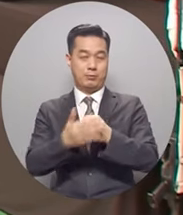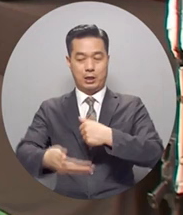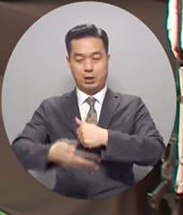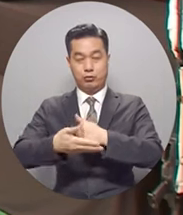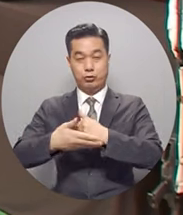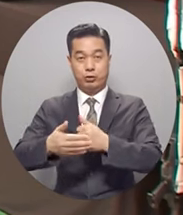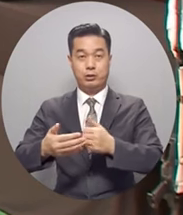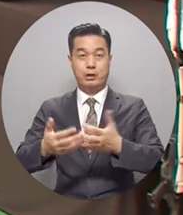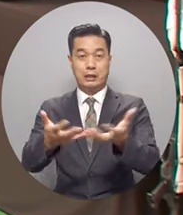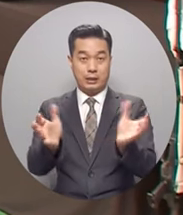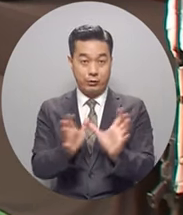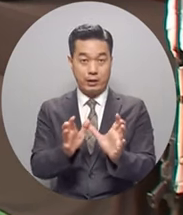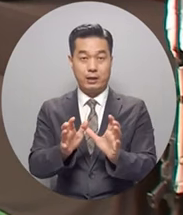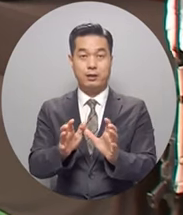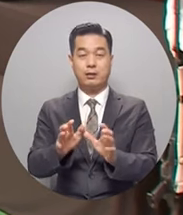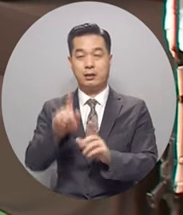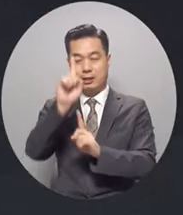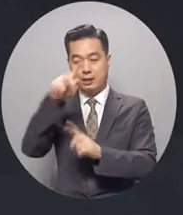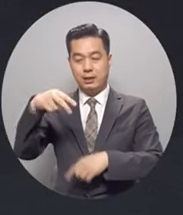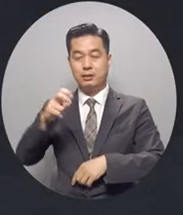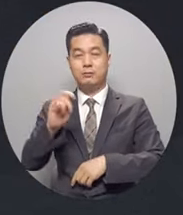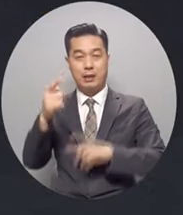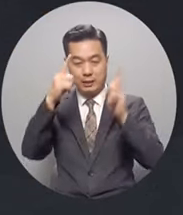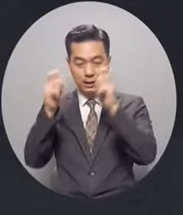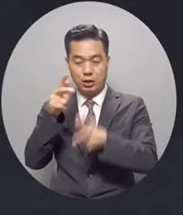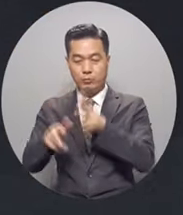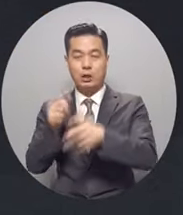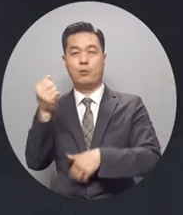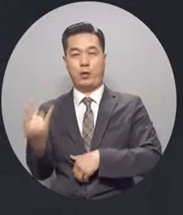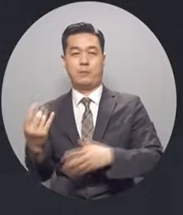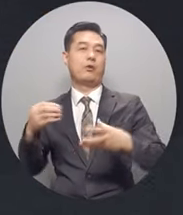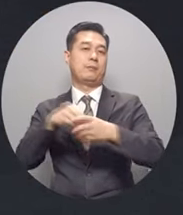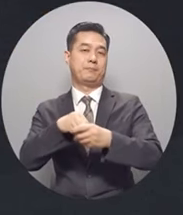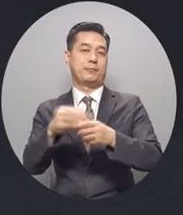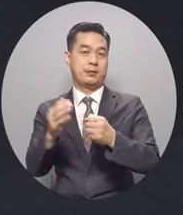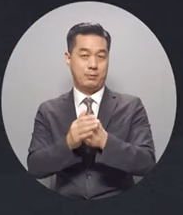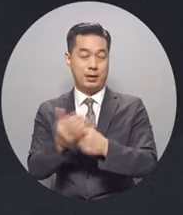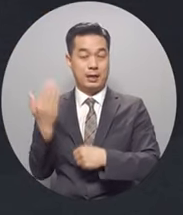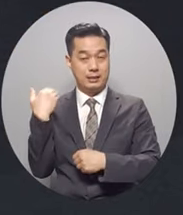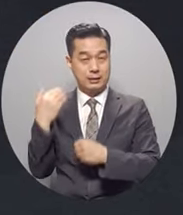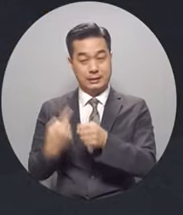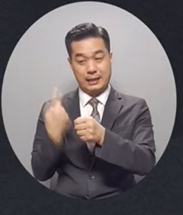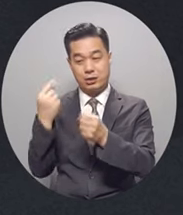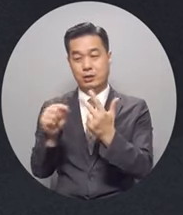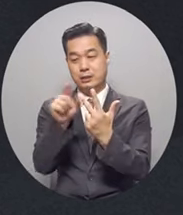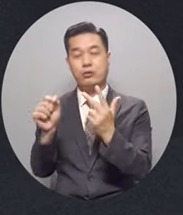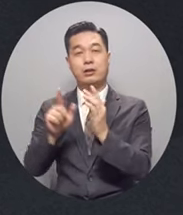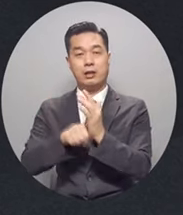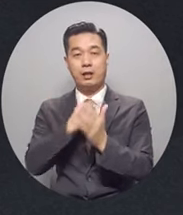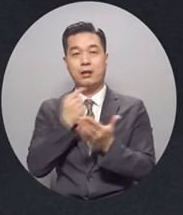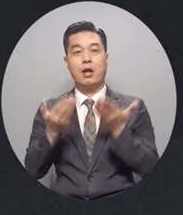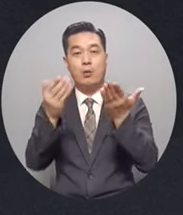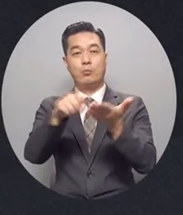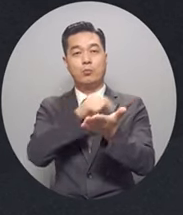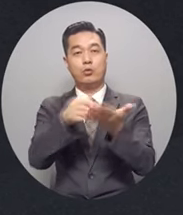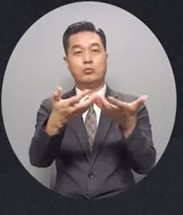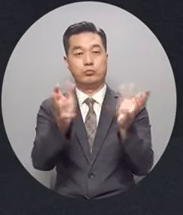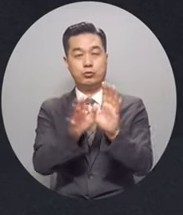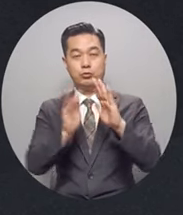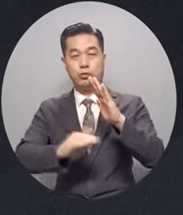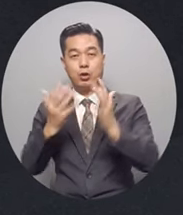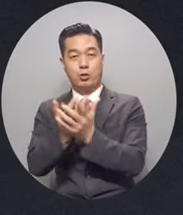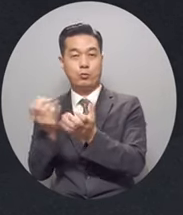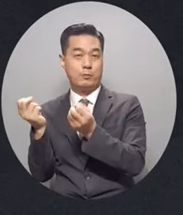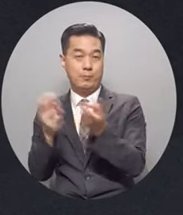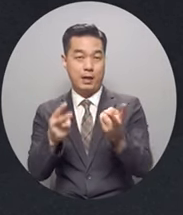기념재단이추천기관중하나로포함되었습니다 . 이승만 기념재단이 지난7월문화부에보낸공식문서에는황교안